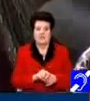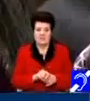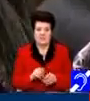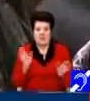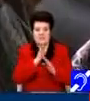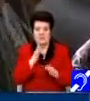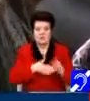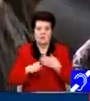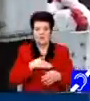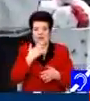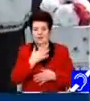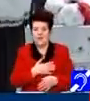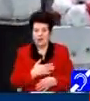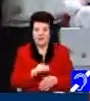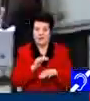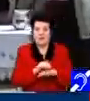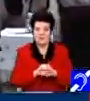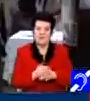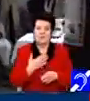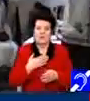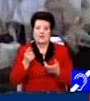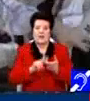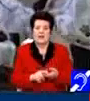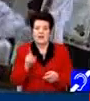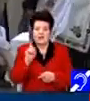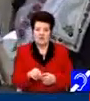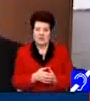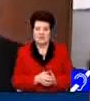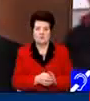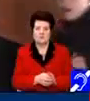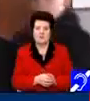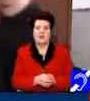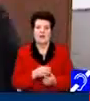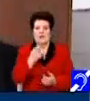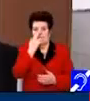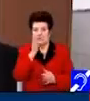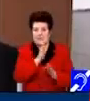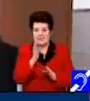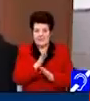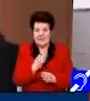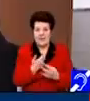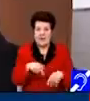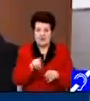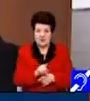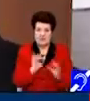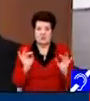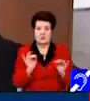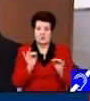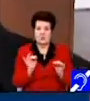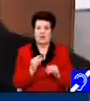de bucurie, dragoste, dat fiind faptul că pe noi ne leagă aceleași destine și mai ales aceeași